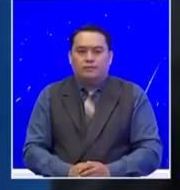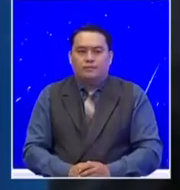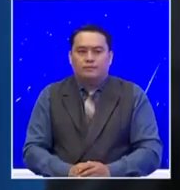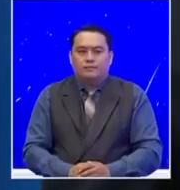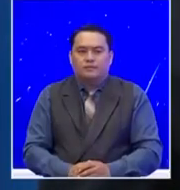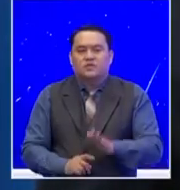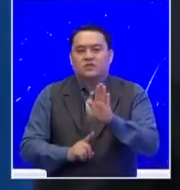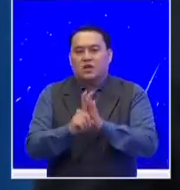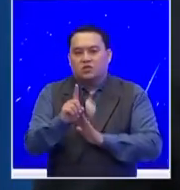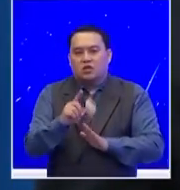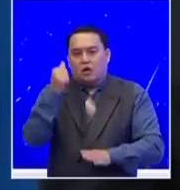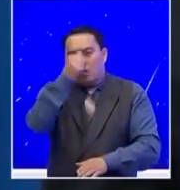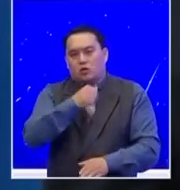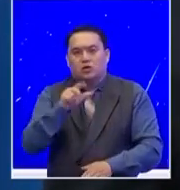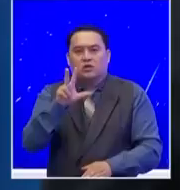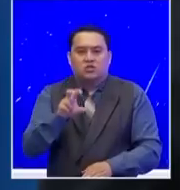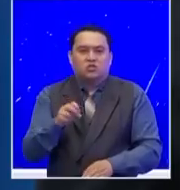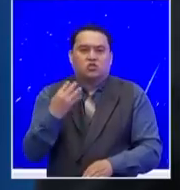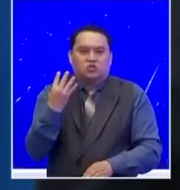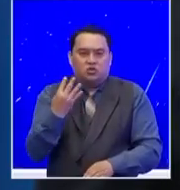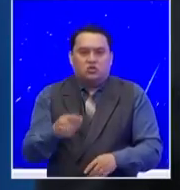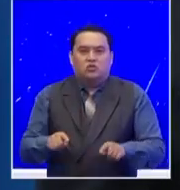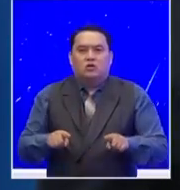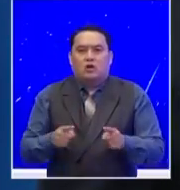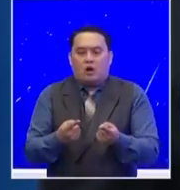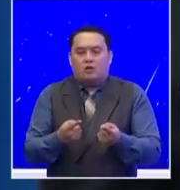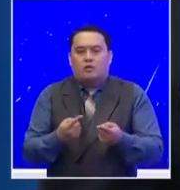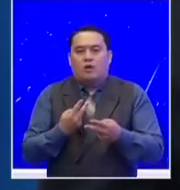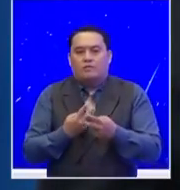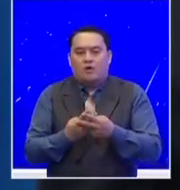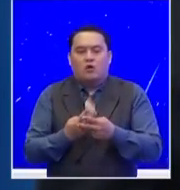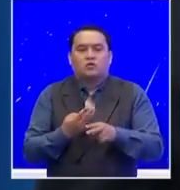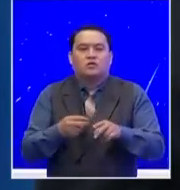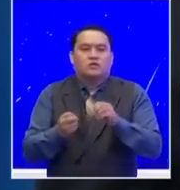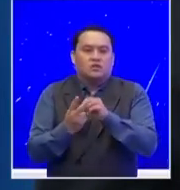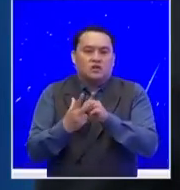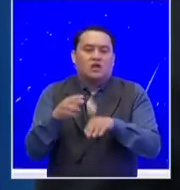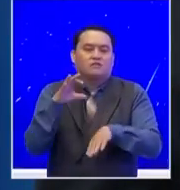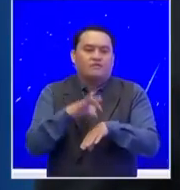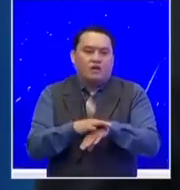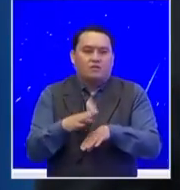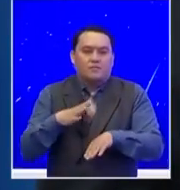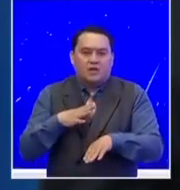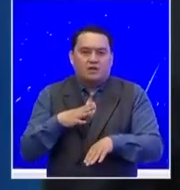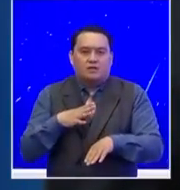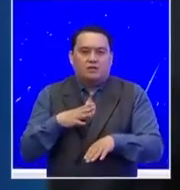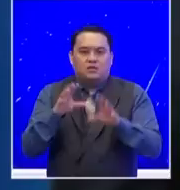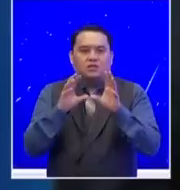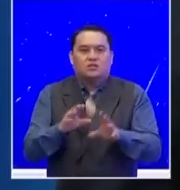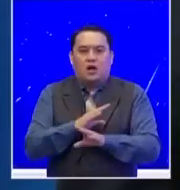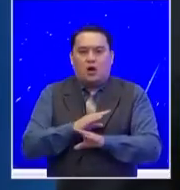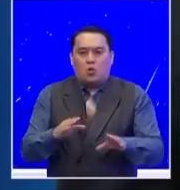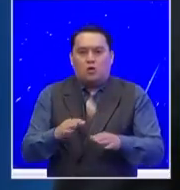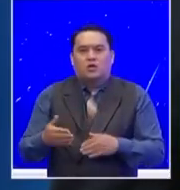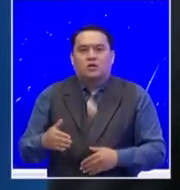С начала года 304 человек привлечены к административной ответственности. В частности, 13 фактов выявлено за незаконную